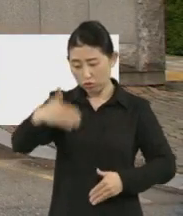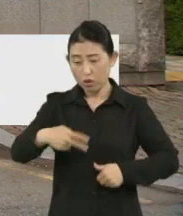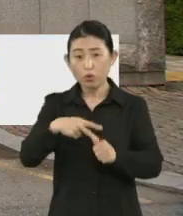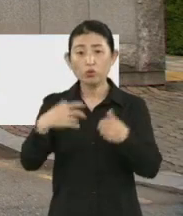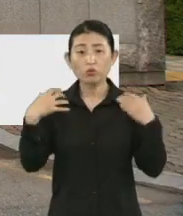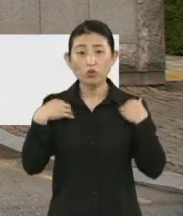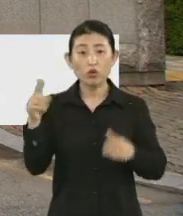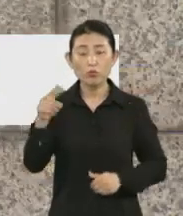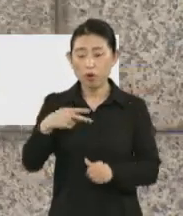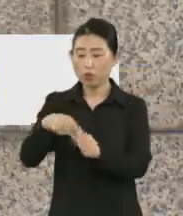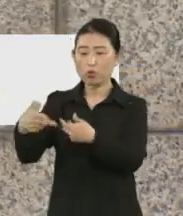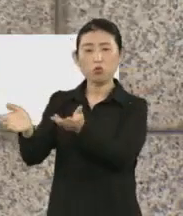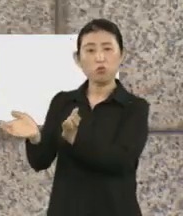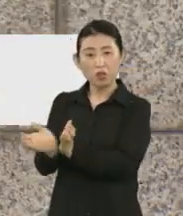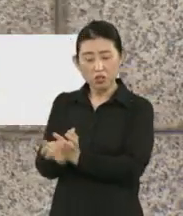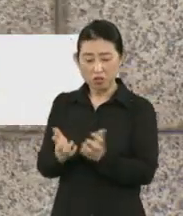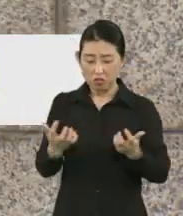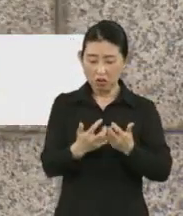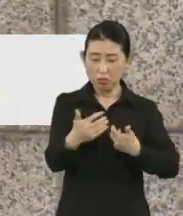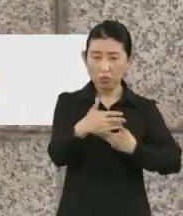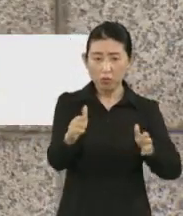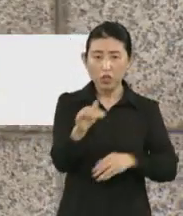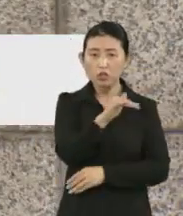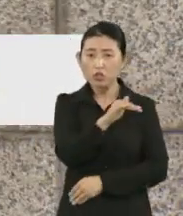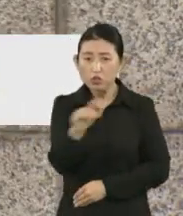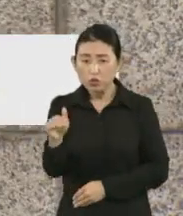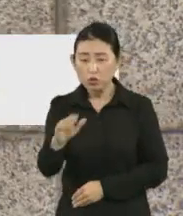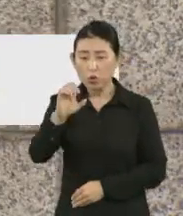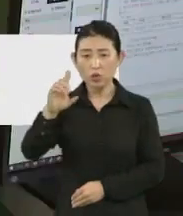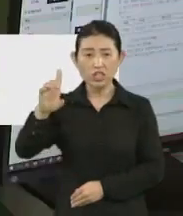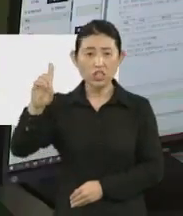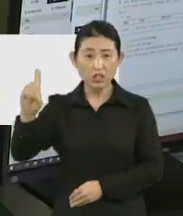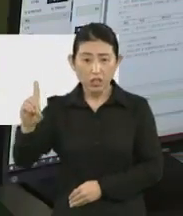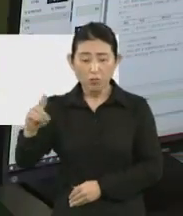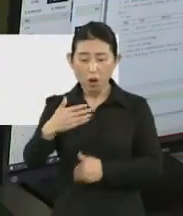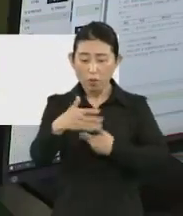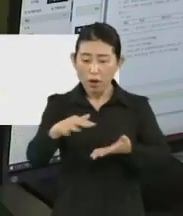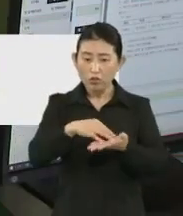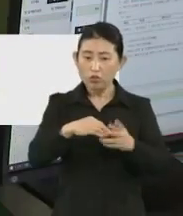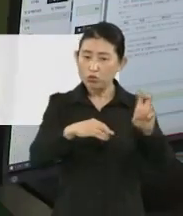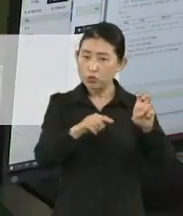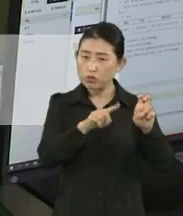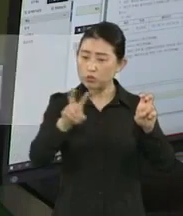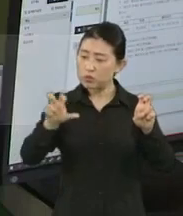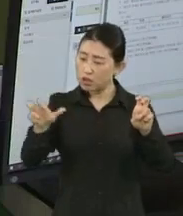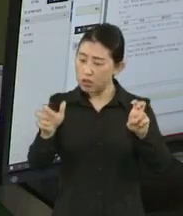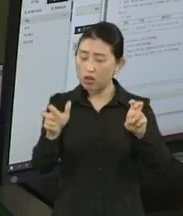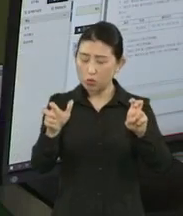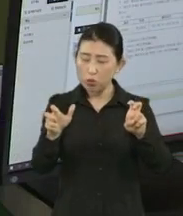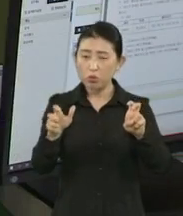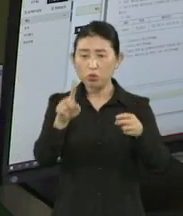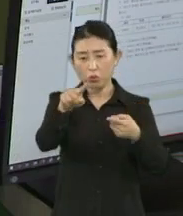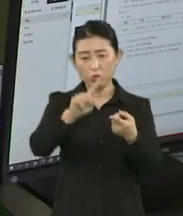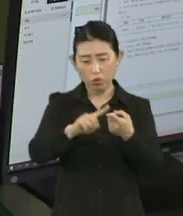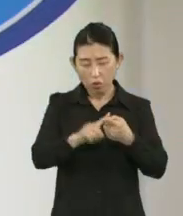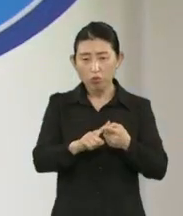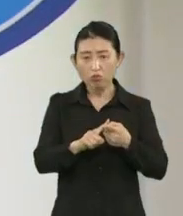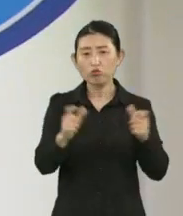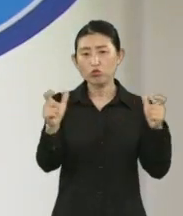충남교육청은 교육부가 과밀학급 기준을 OECD 기준인 20명에서 25명으로 낮춰줄